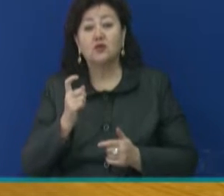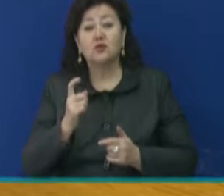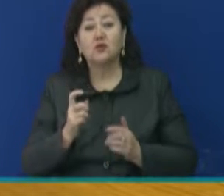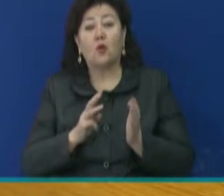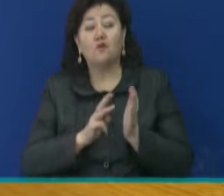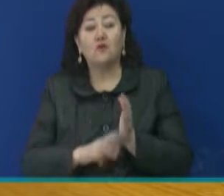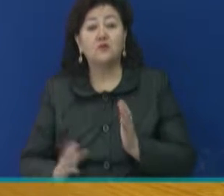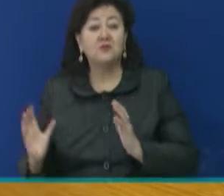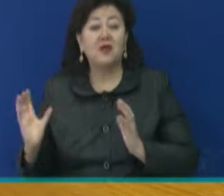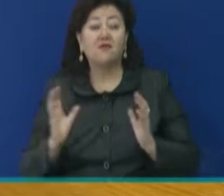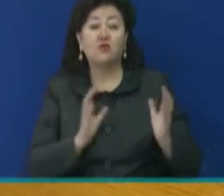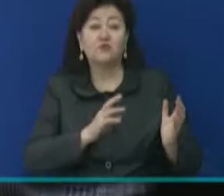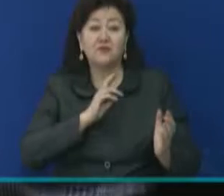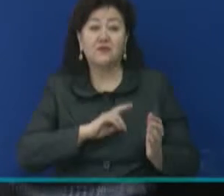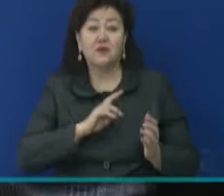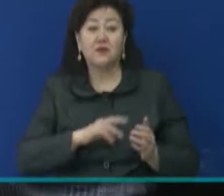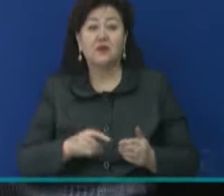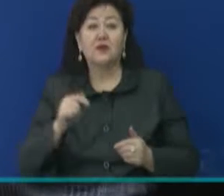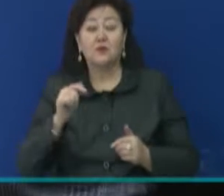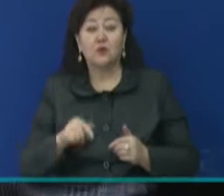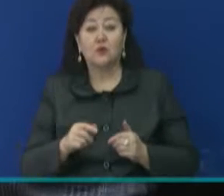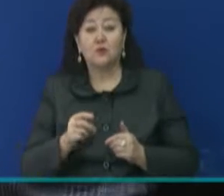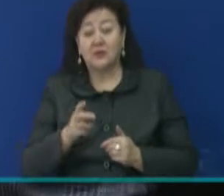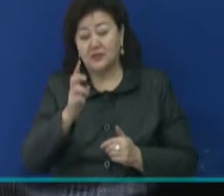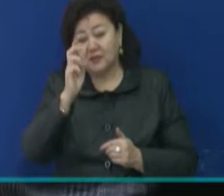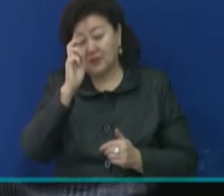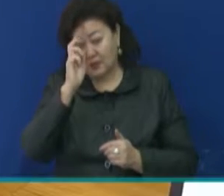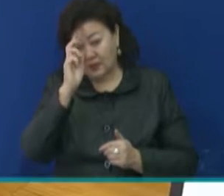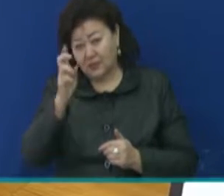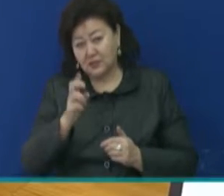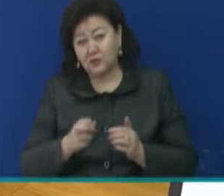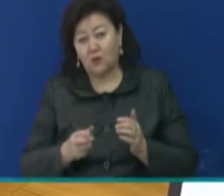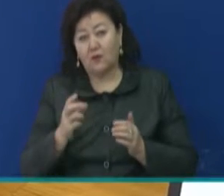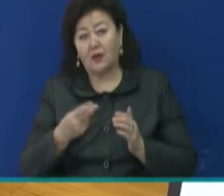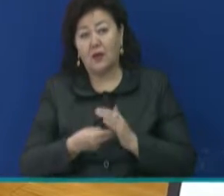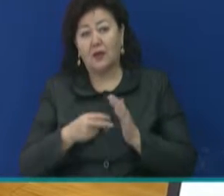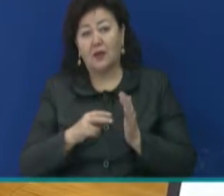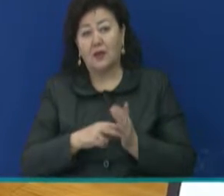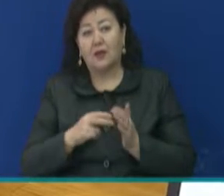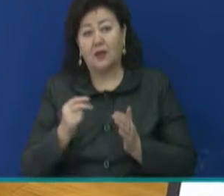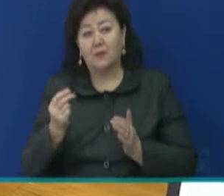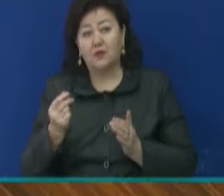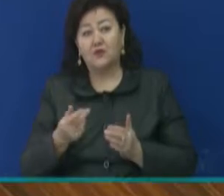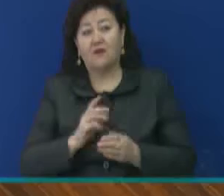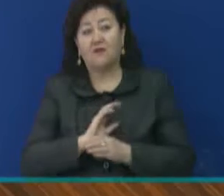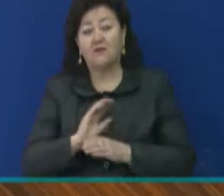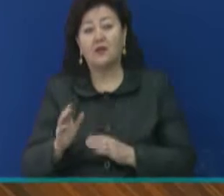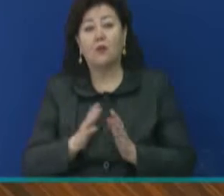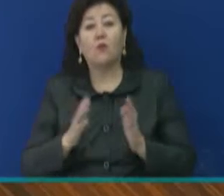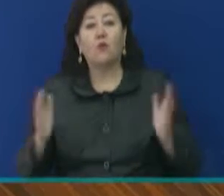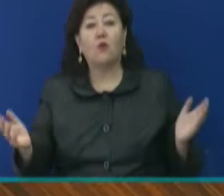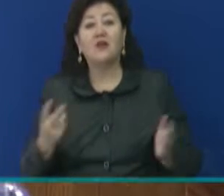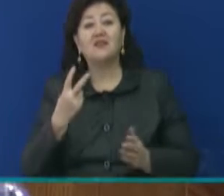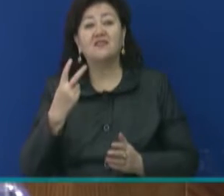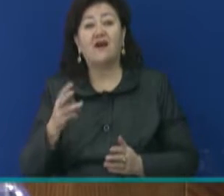180 автобусов Однако при этом из бюджета в текущем году на субсидирование выделено более 2